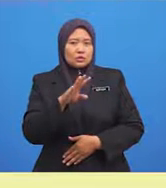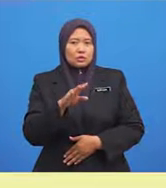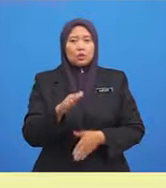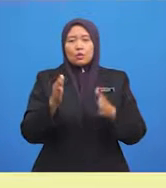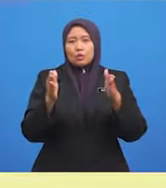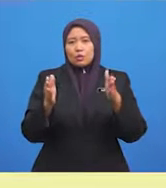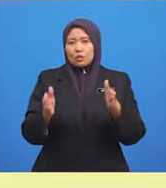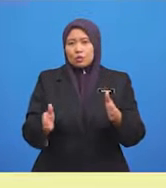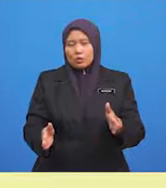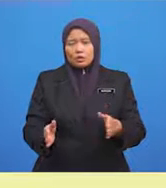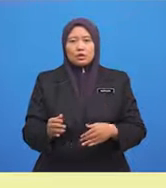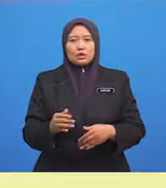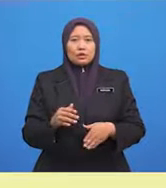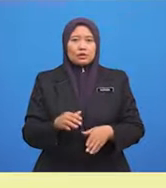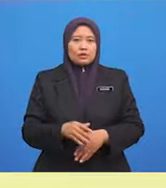pihak yang berkenaan.